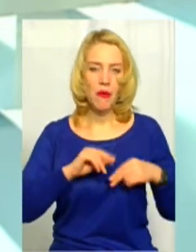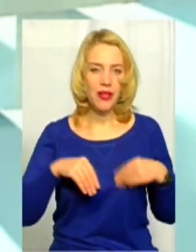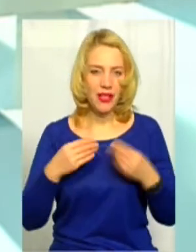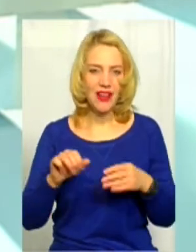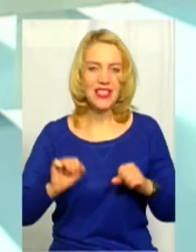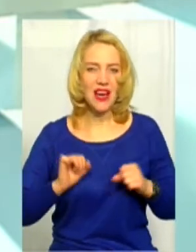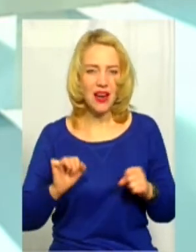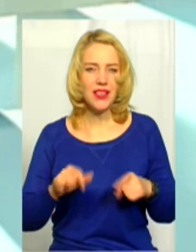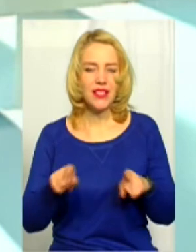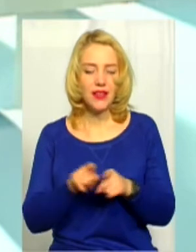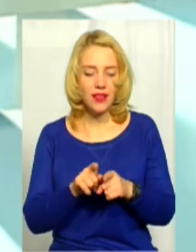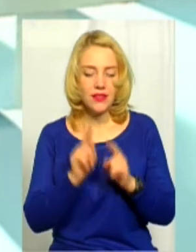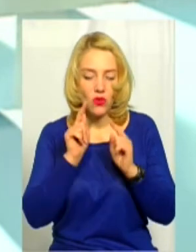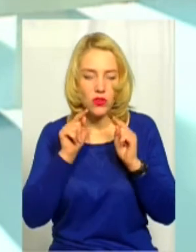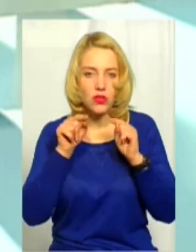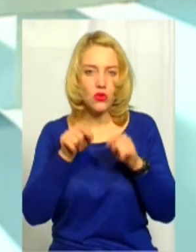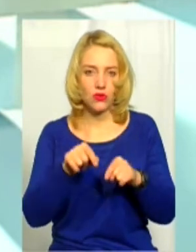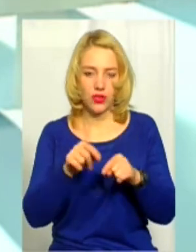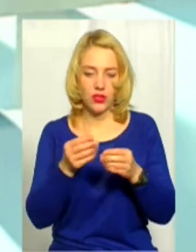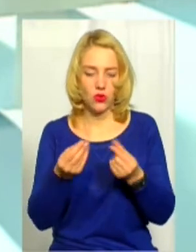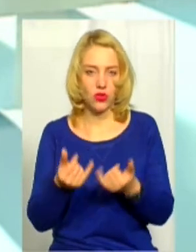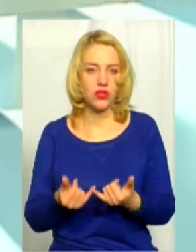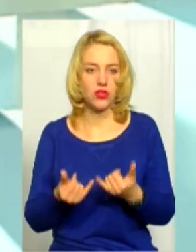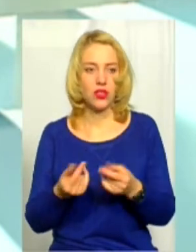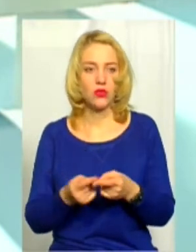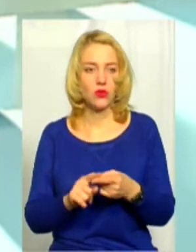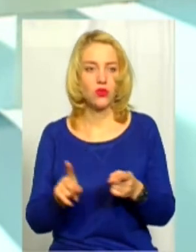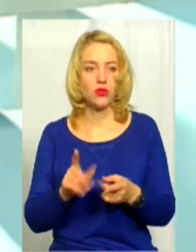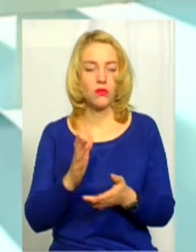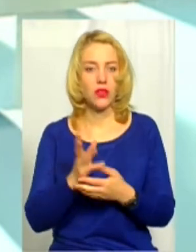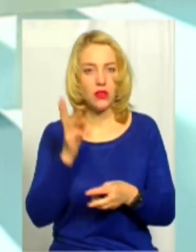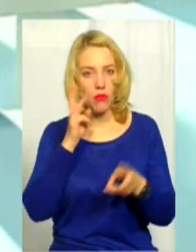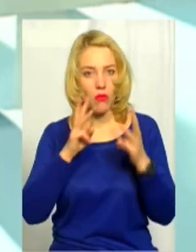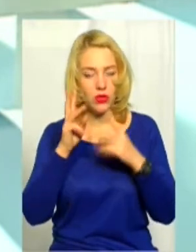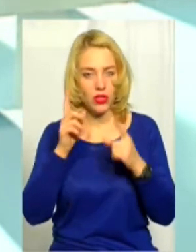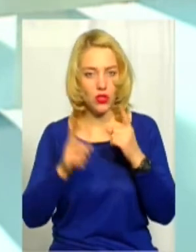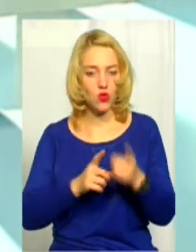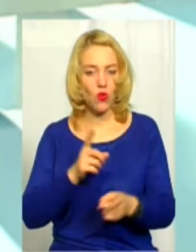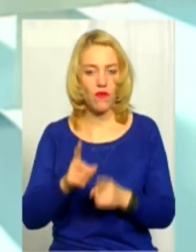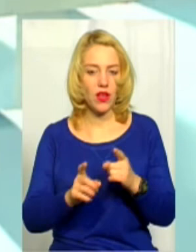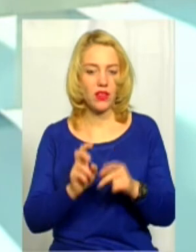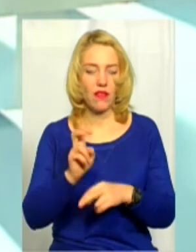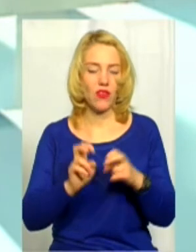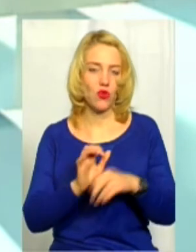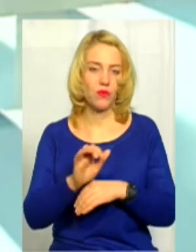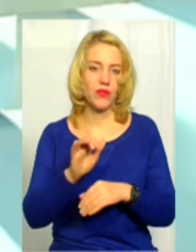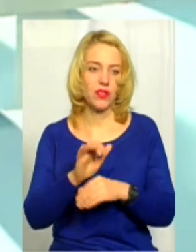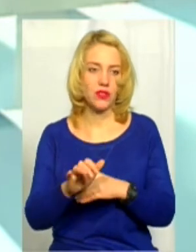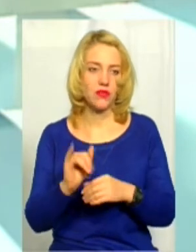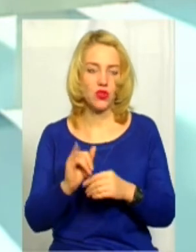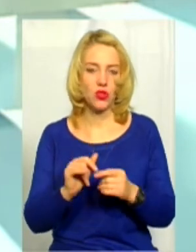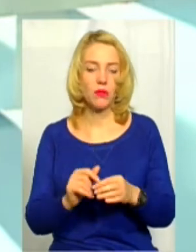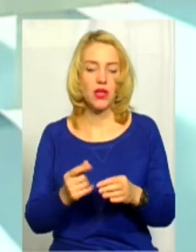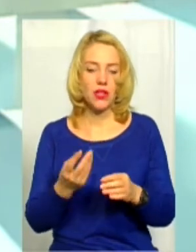старається таким чином сконцентрувати якісь кошти для того, аби мати модернізувати виробництво, якось запустити ці речі в